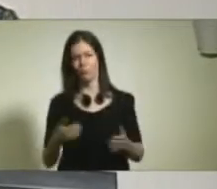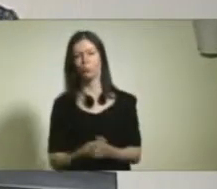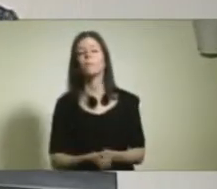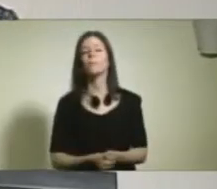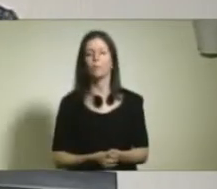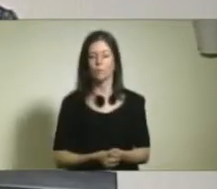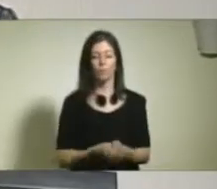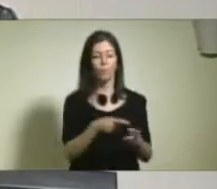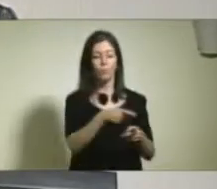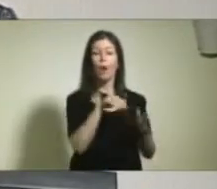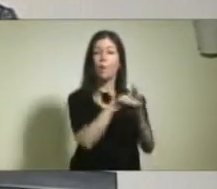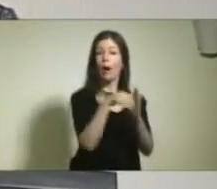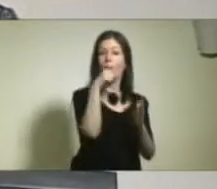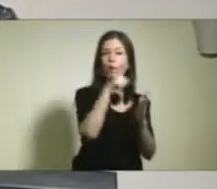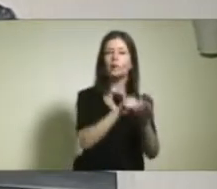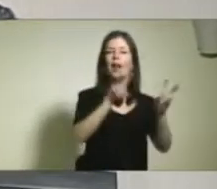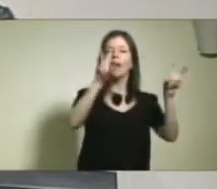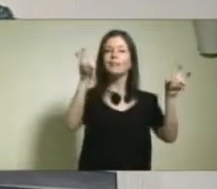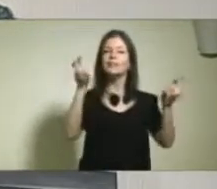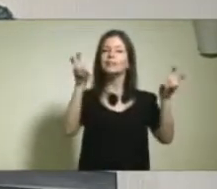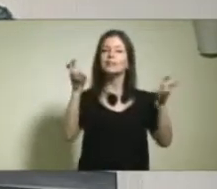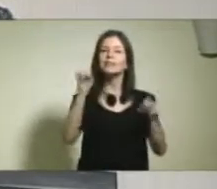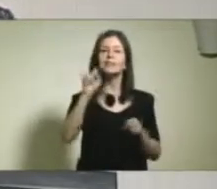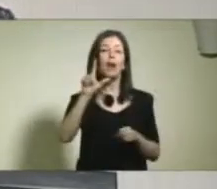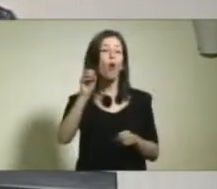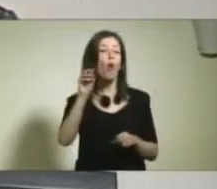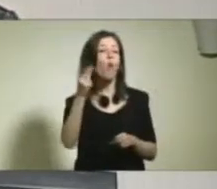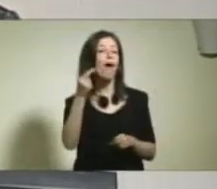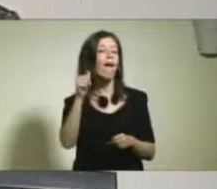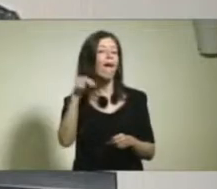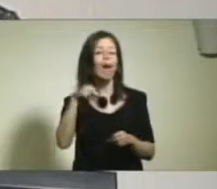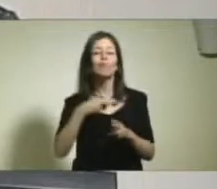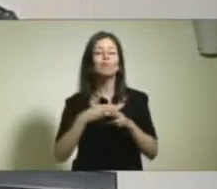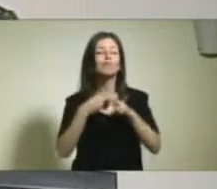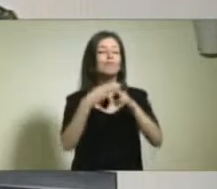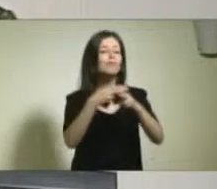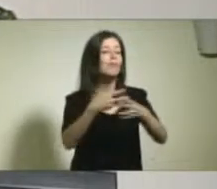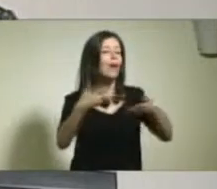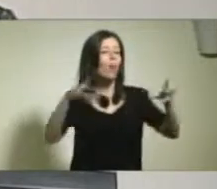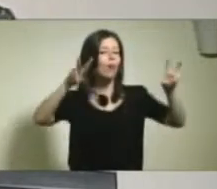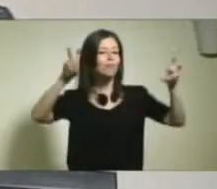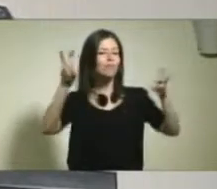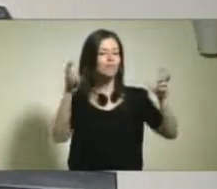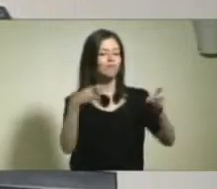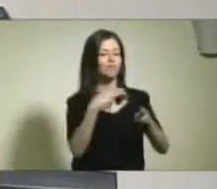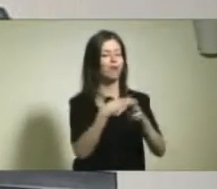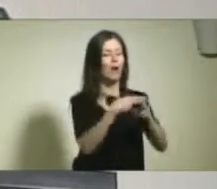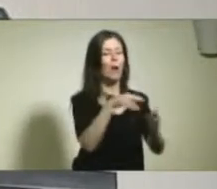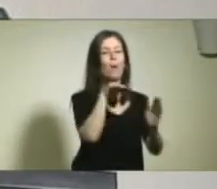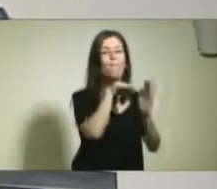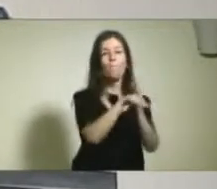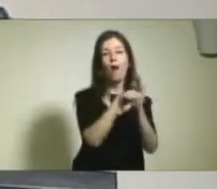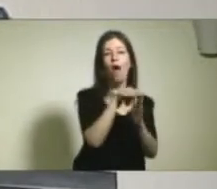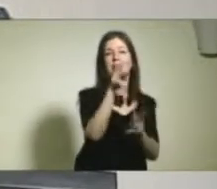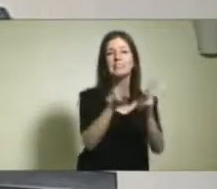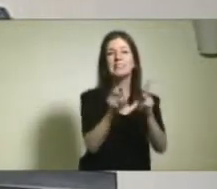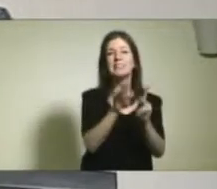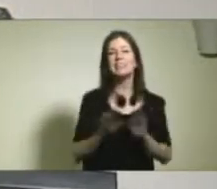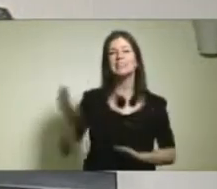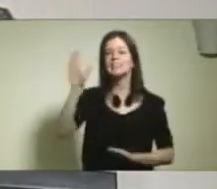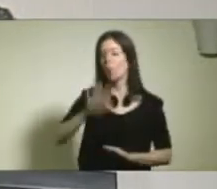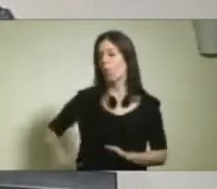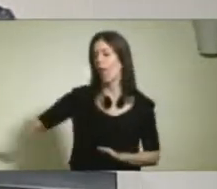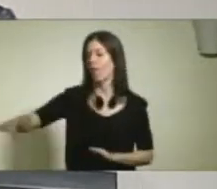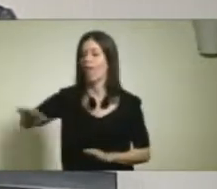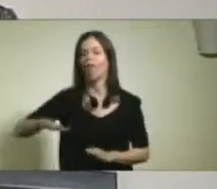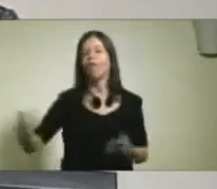la Banque Postale a un slogan et s'appelle la Banque citoyenne. C'est la nouvelle appellation de la banque cette année. C'est la